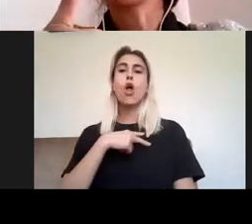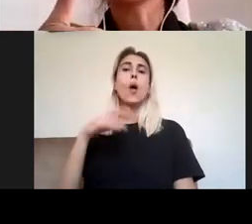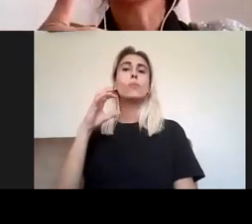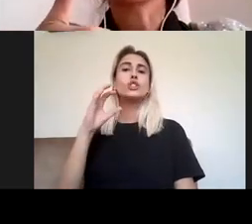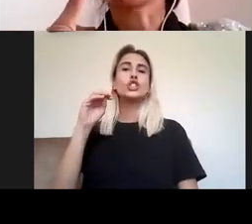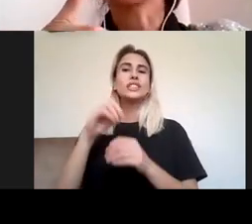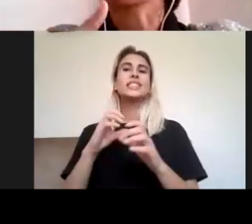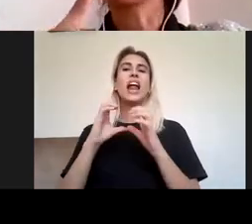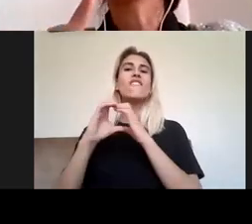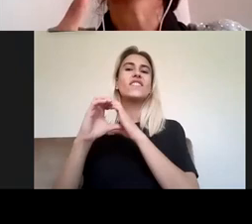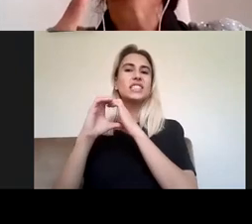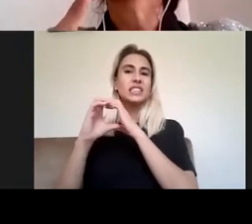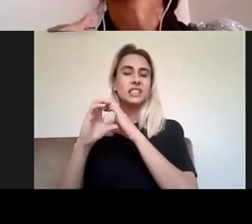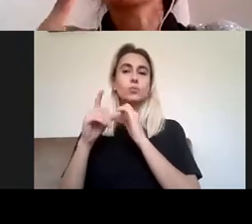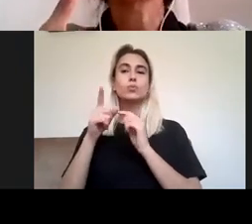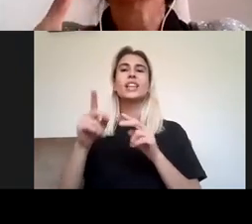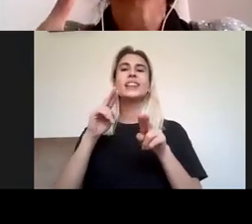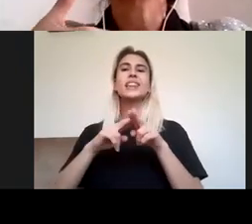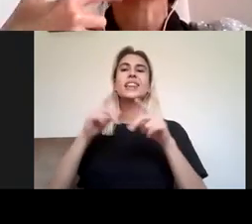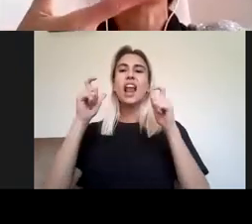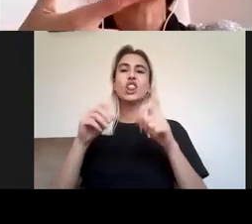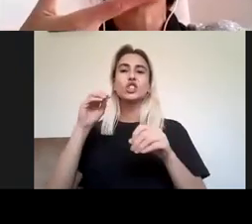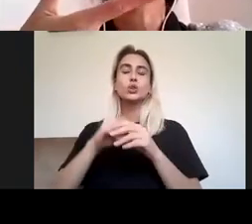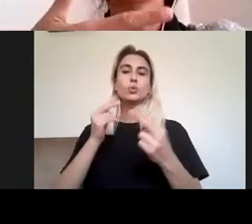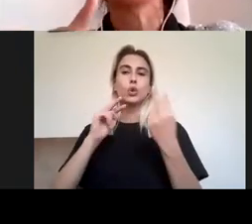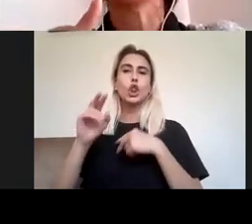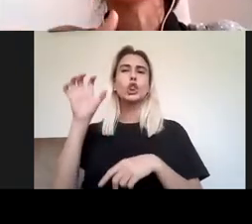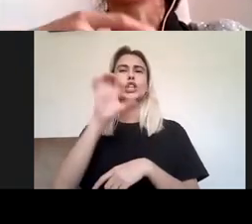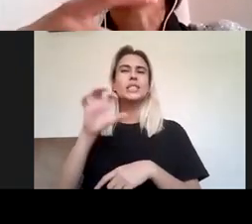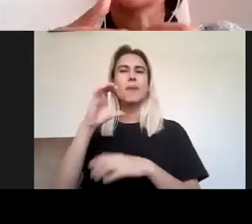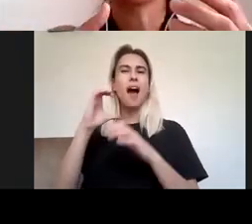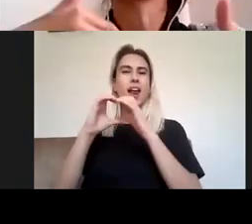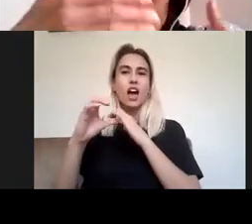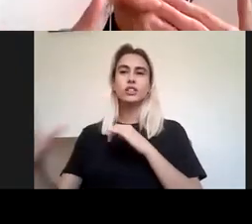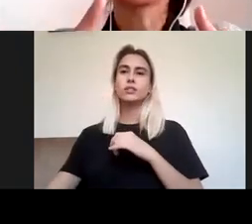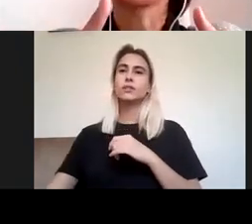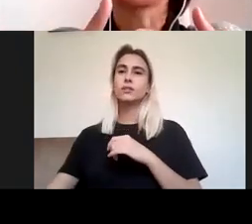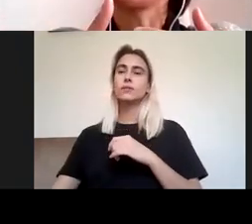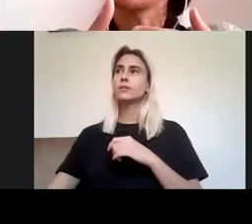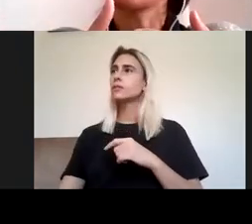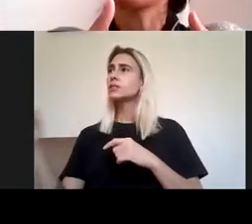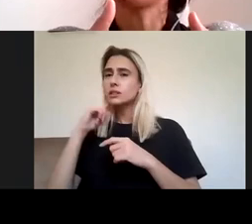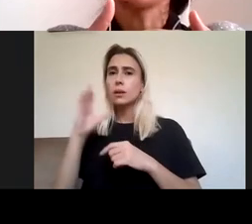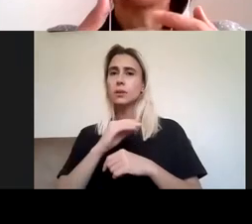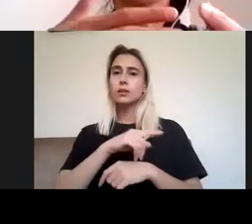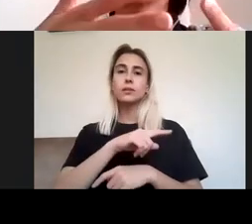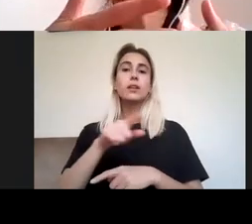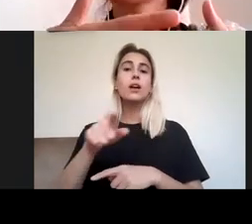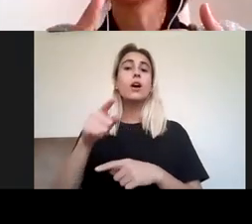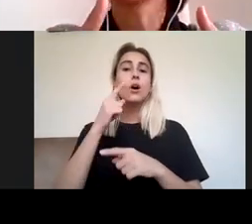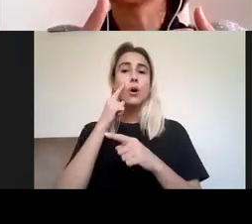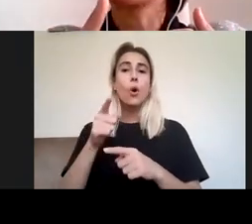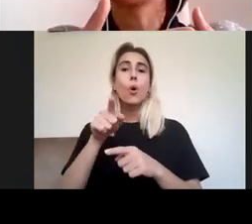servis araçları, hatta bu kent içi ulaşımda turizm araçları, servis araçları gibi araçlar da alt başlıklarda incelendi.